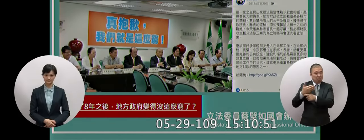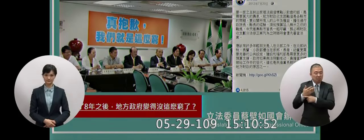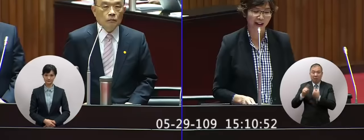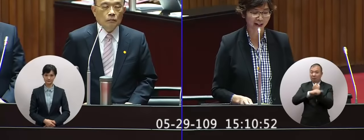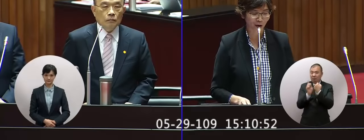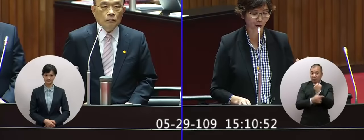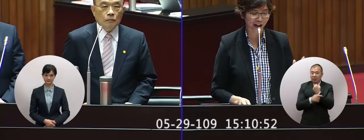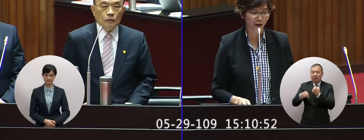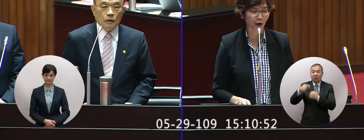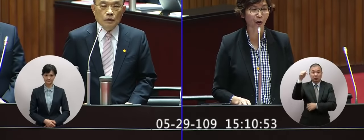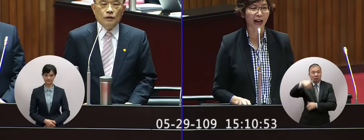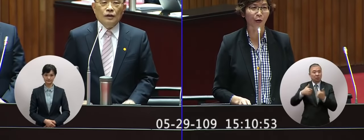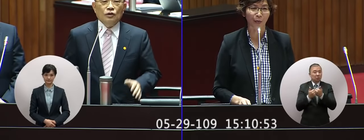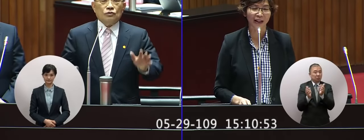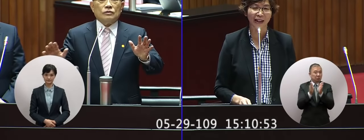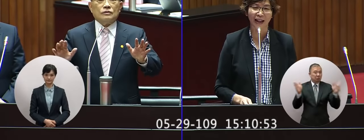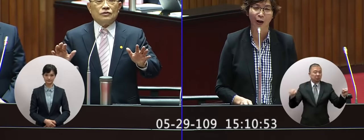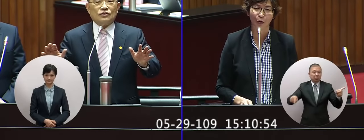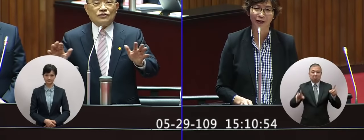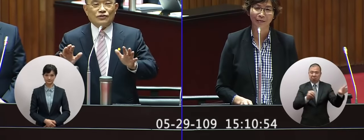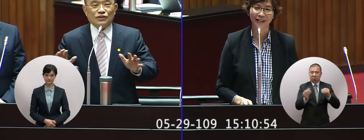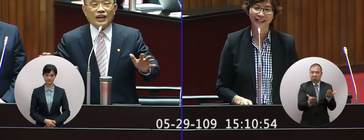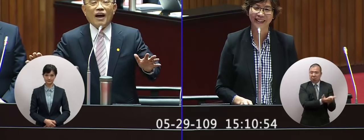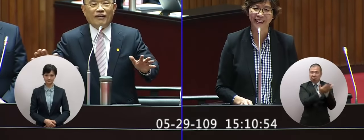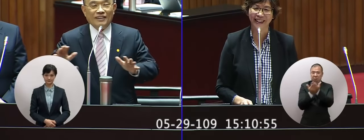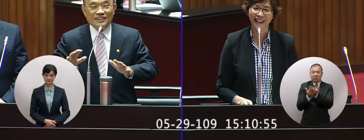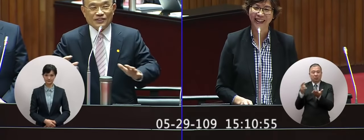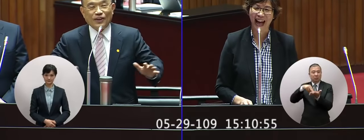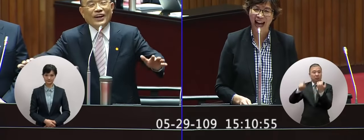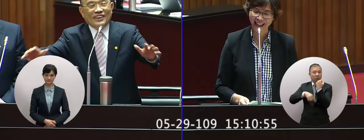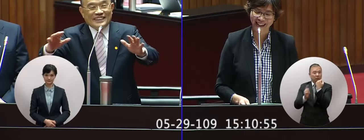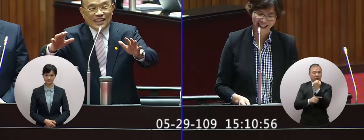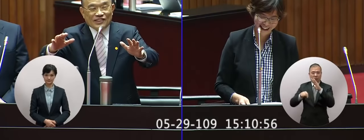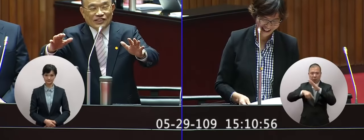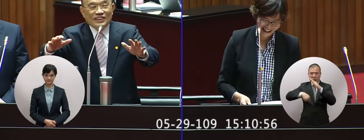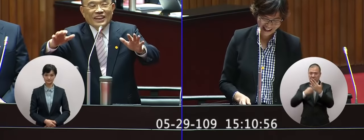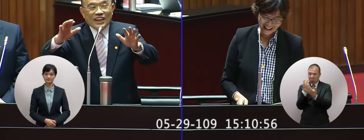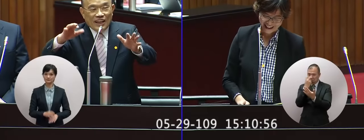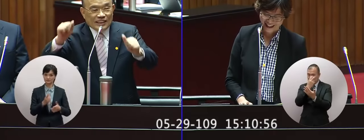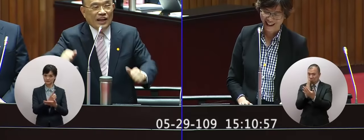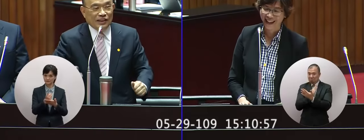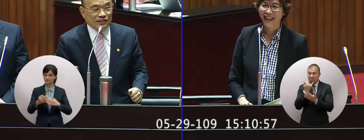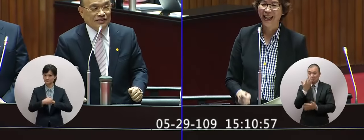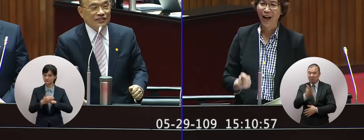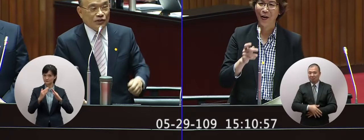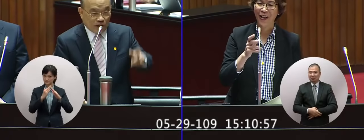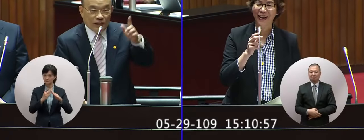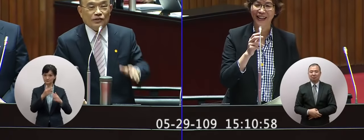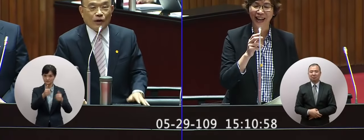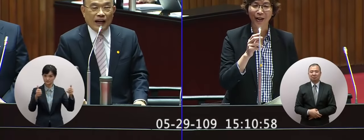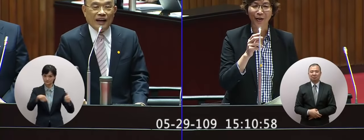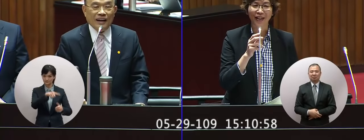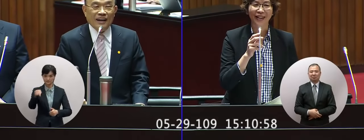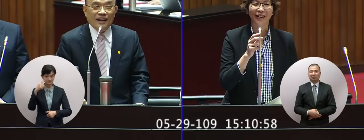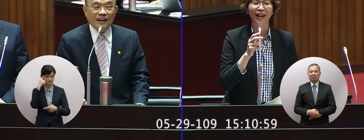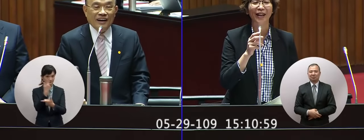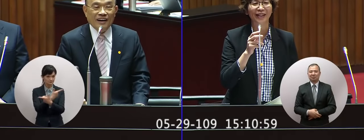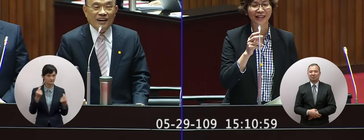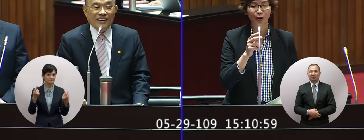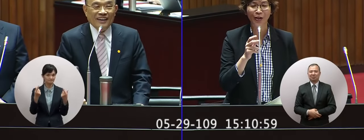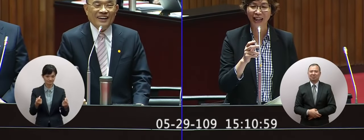个会期可不可以送进院会来，我们一起来讨论？ 只要所有县市意见一致就可以送来